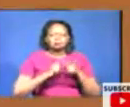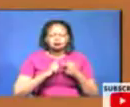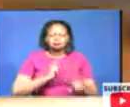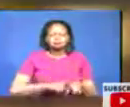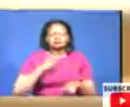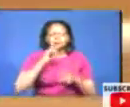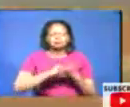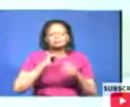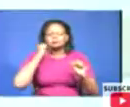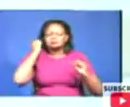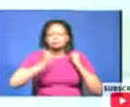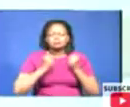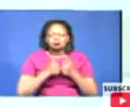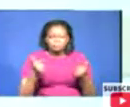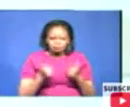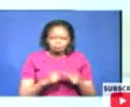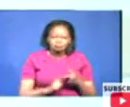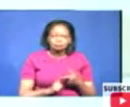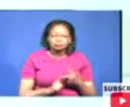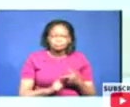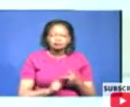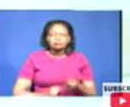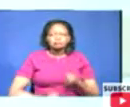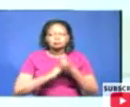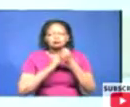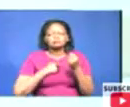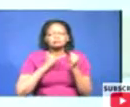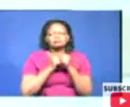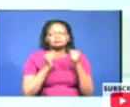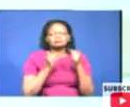anaweza kibia wakanishukua sasa in